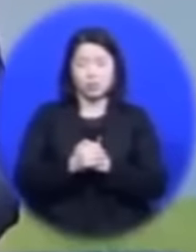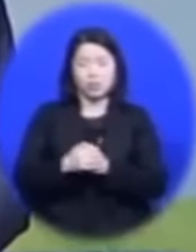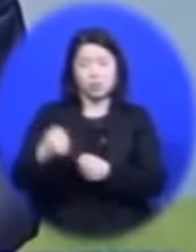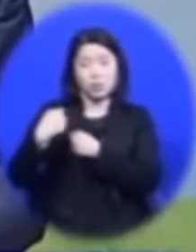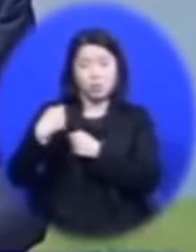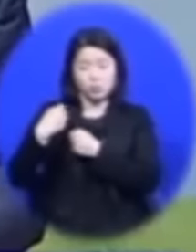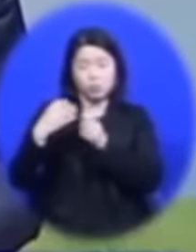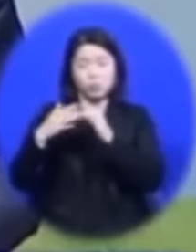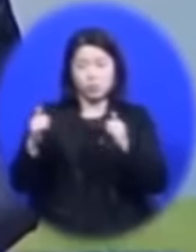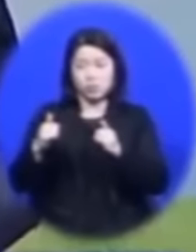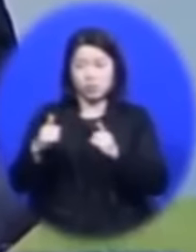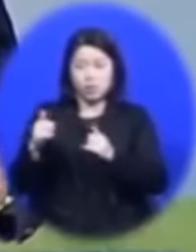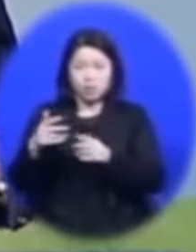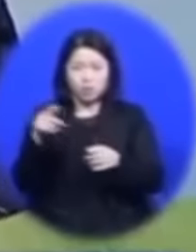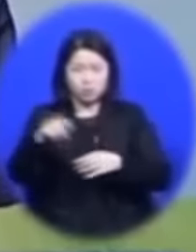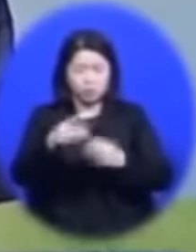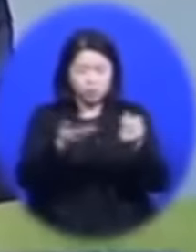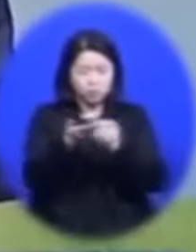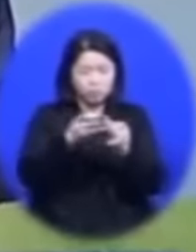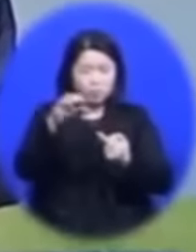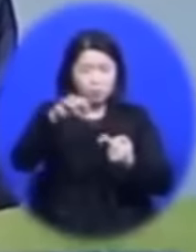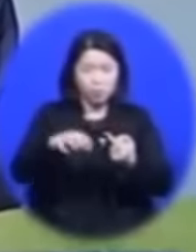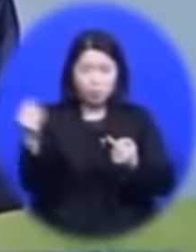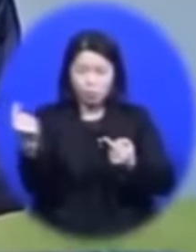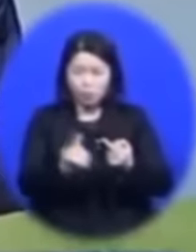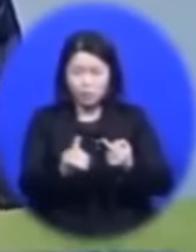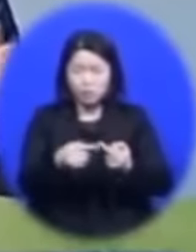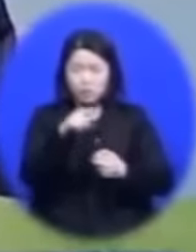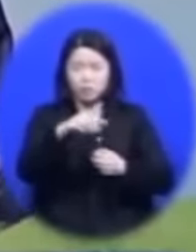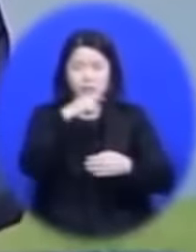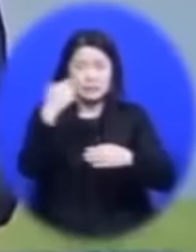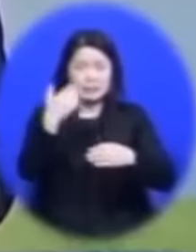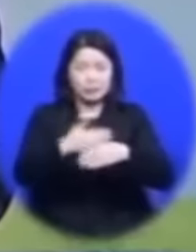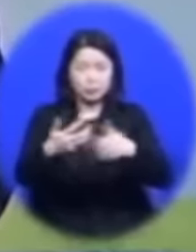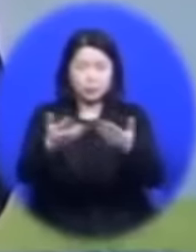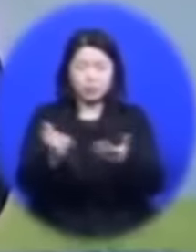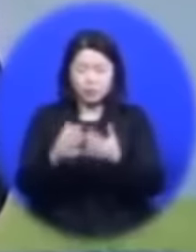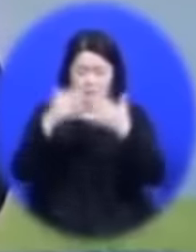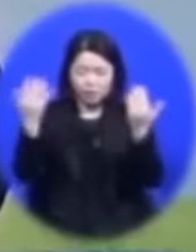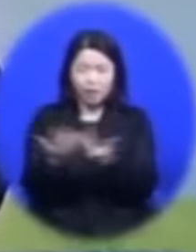토벌대가 그 섬에 와서 그 공산 무리들을 다 붙들었습니다.